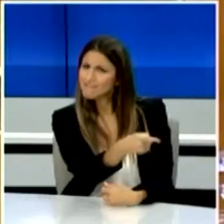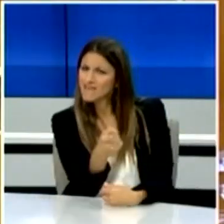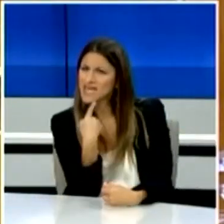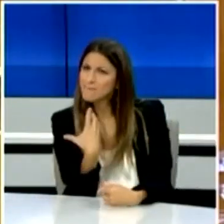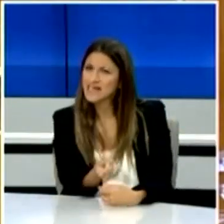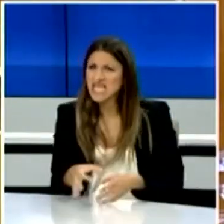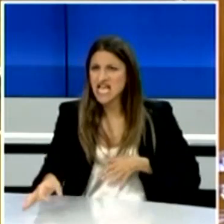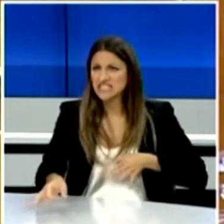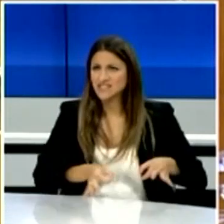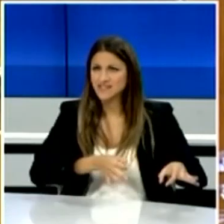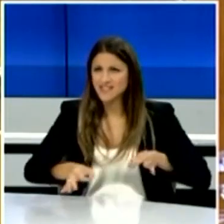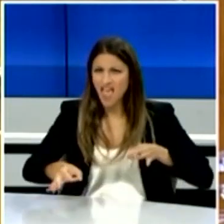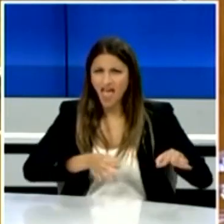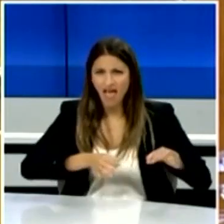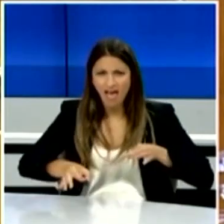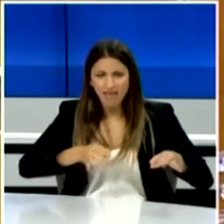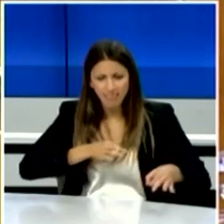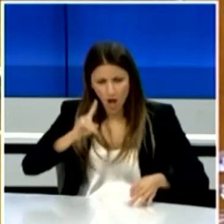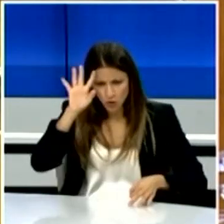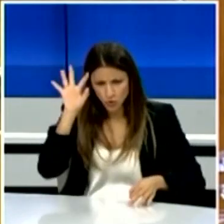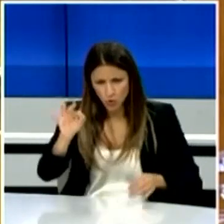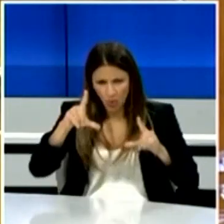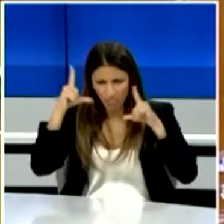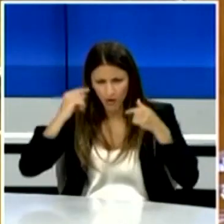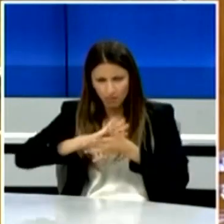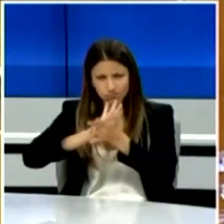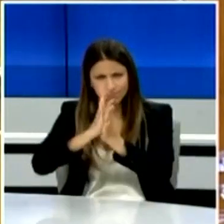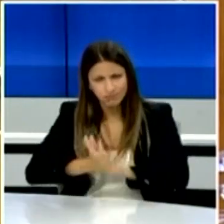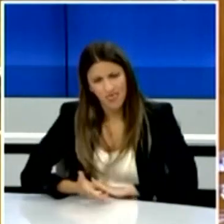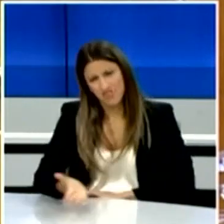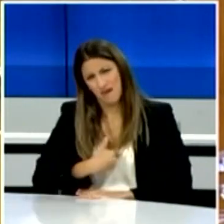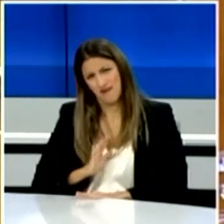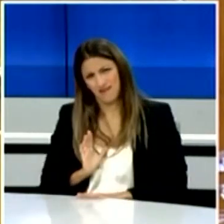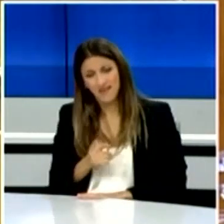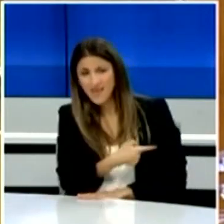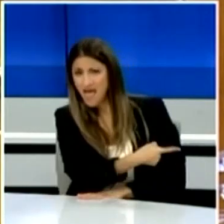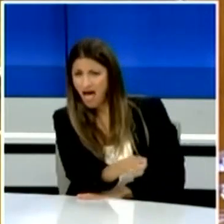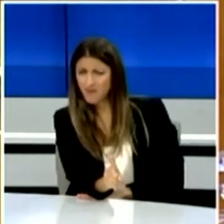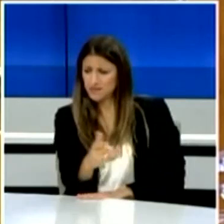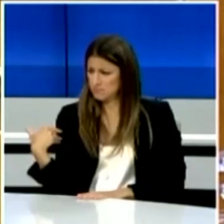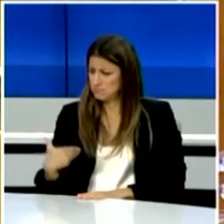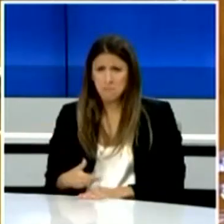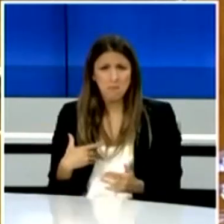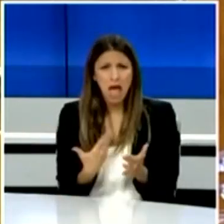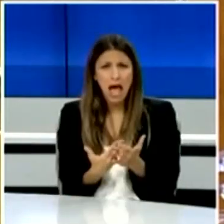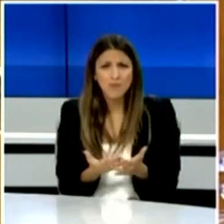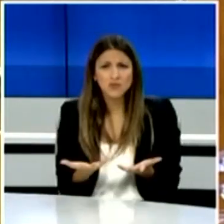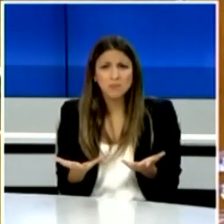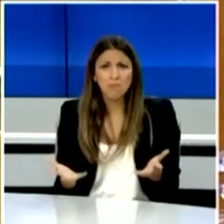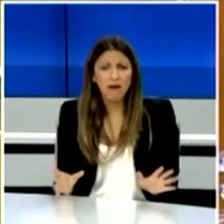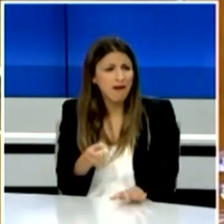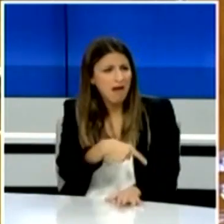σχέδια καταστολής στους δρόμους και στις πλατείες, όσοι έχει αποδειχθεί πια